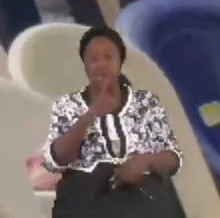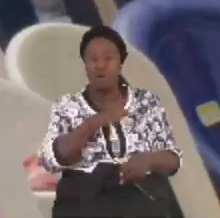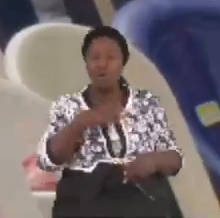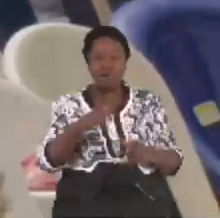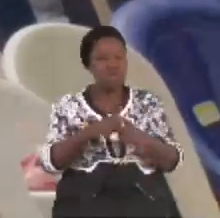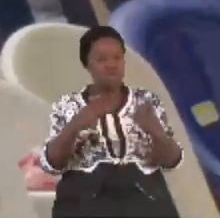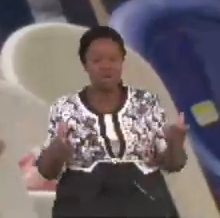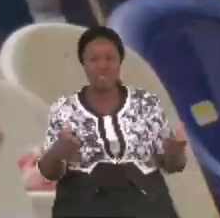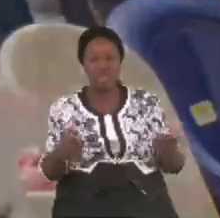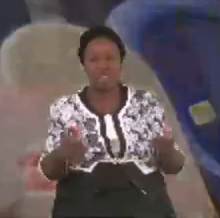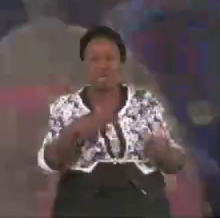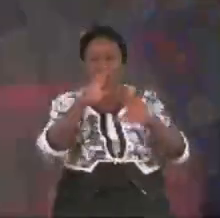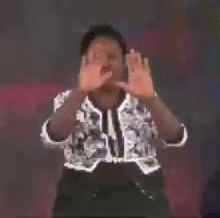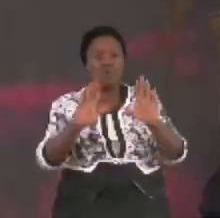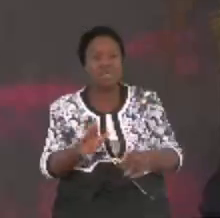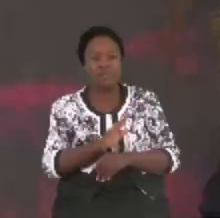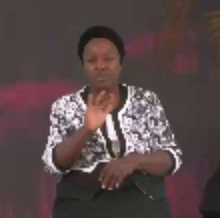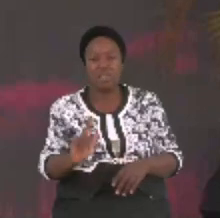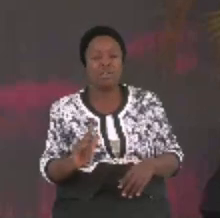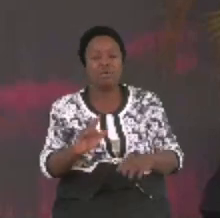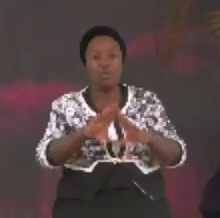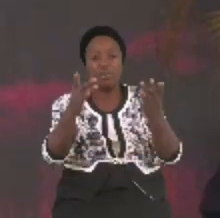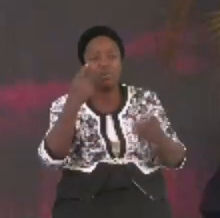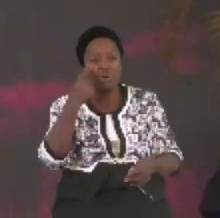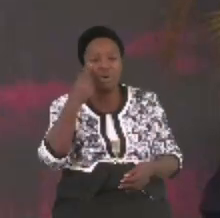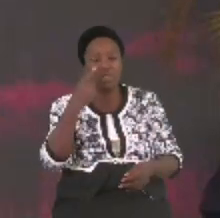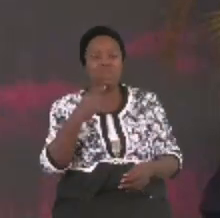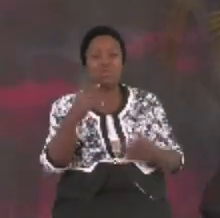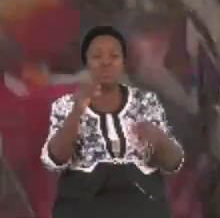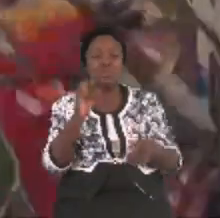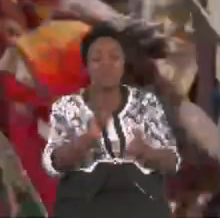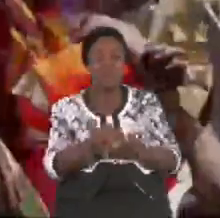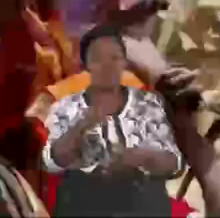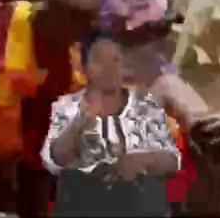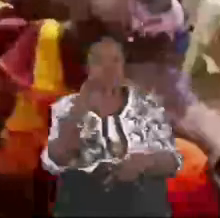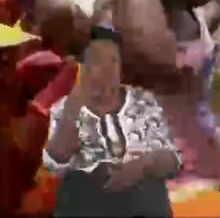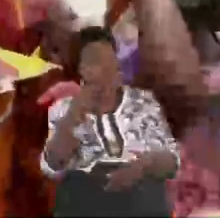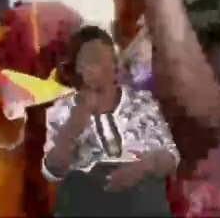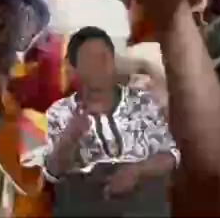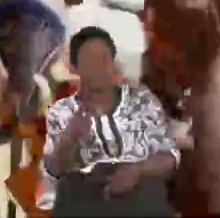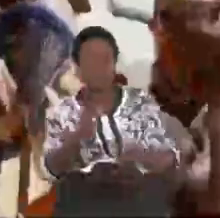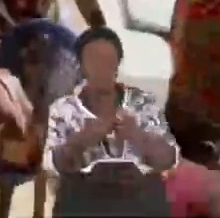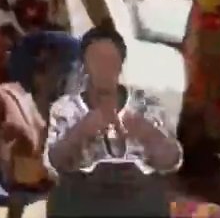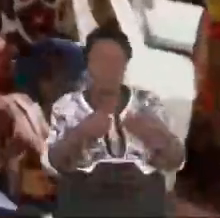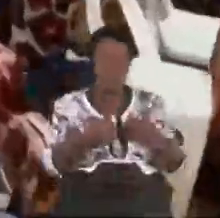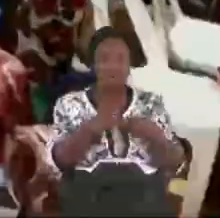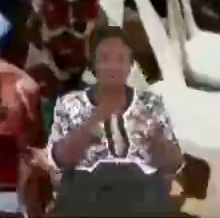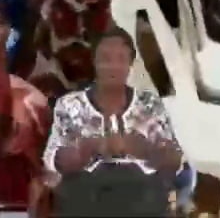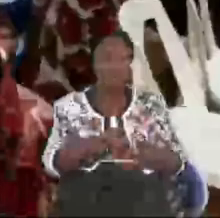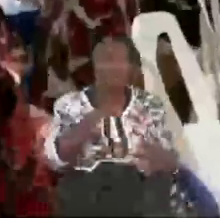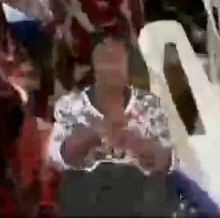Il va ouvrir tes yeux de façon surnaturelle. Tu vas bien voir. Il y a la suffisance